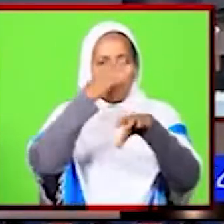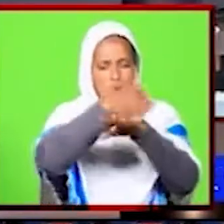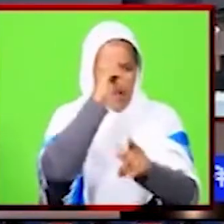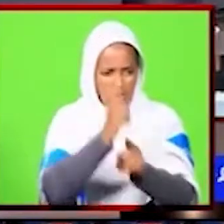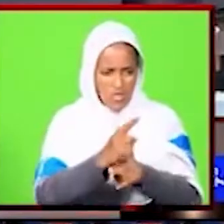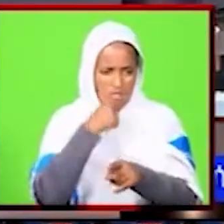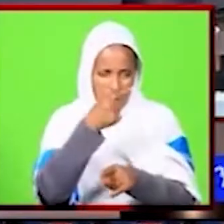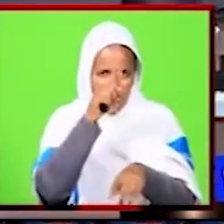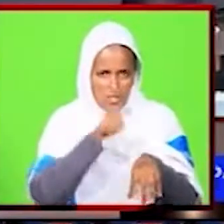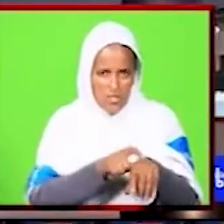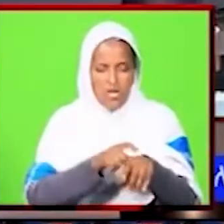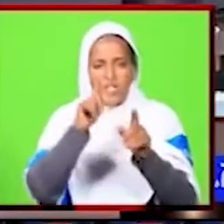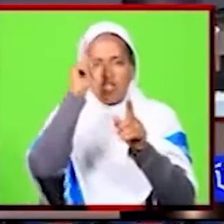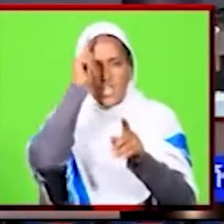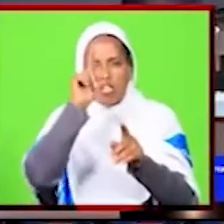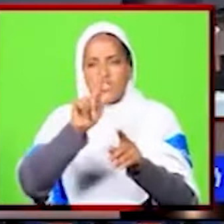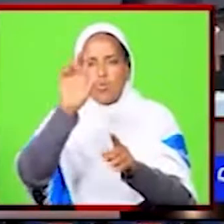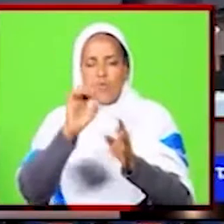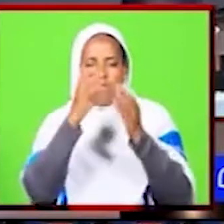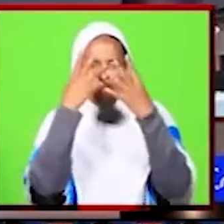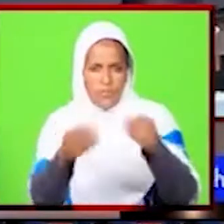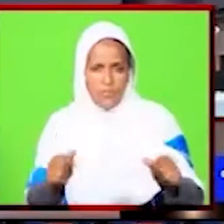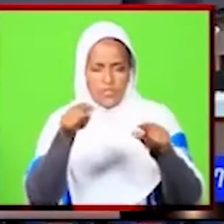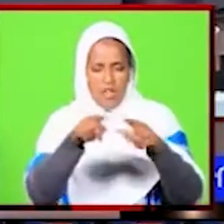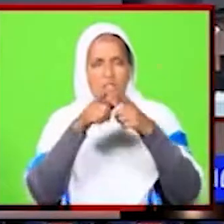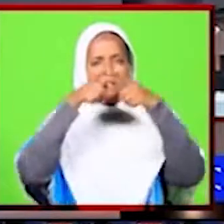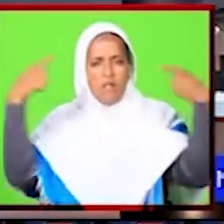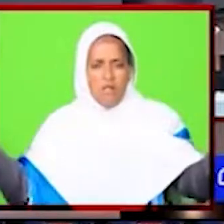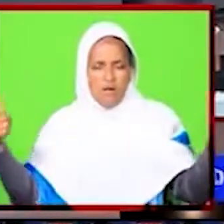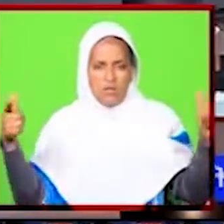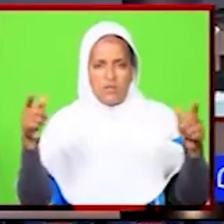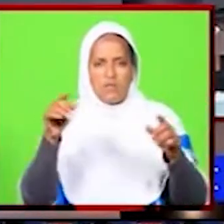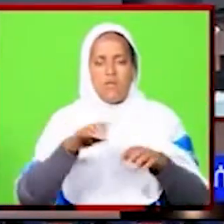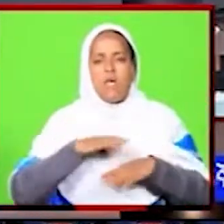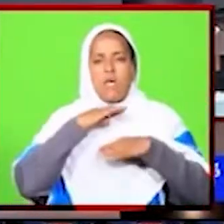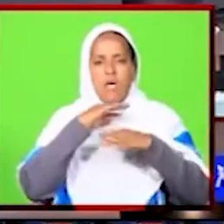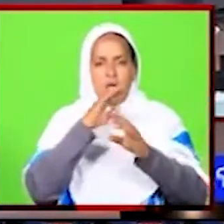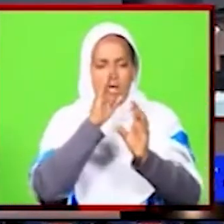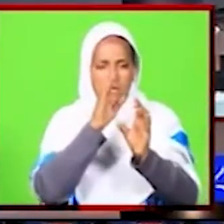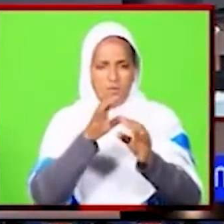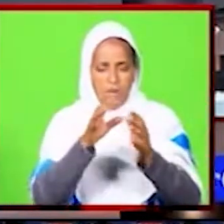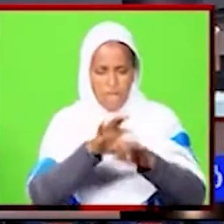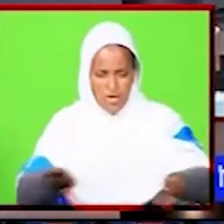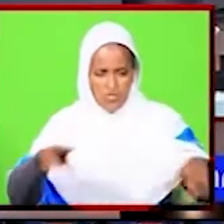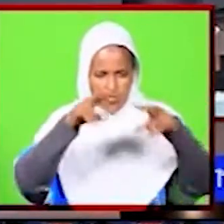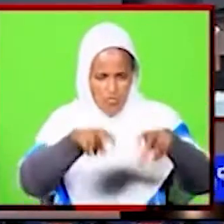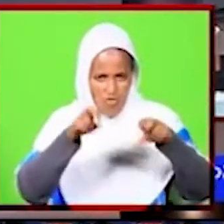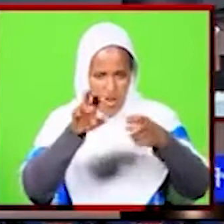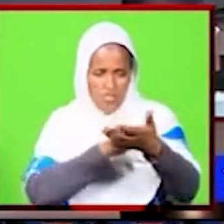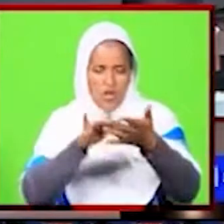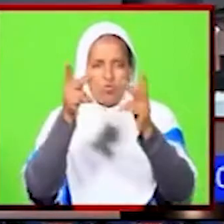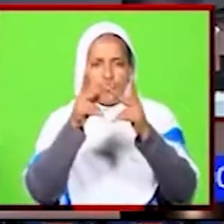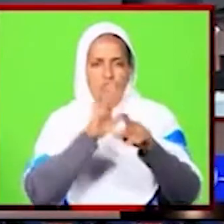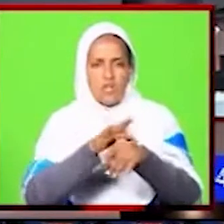ከሁለት ዓመት በኋላ ልክ እንደተነገረ ነነዌ ጠፍታለች። ዛሬ ነነዌ ታላቅ የአርኪኦሎጂ የመሬት